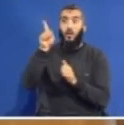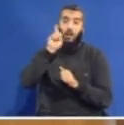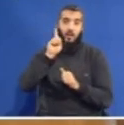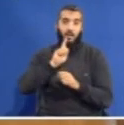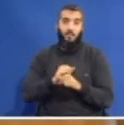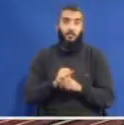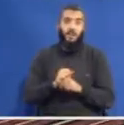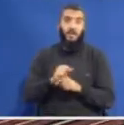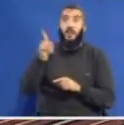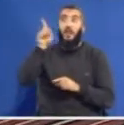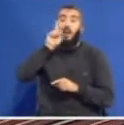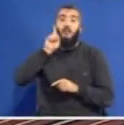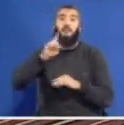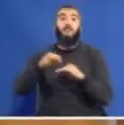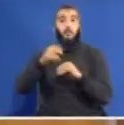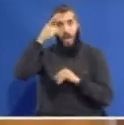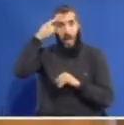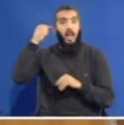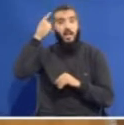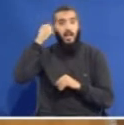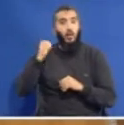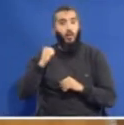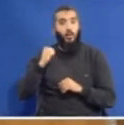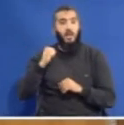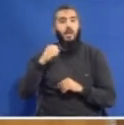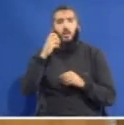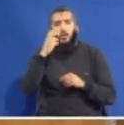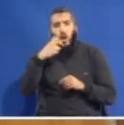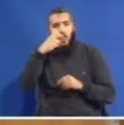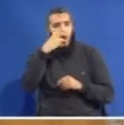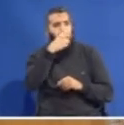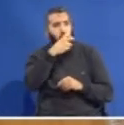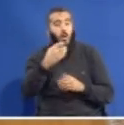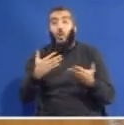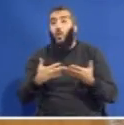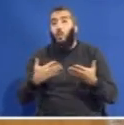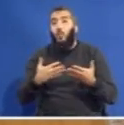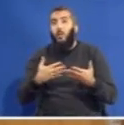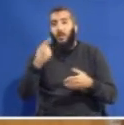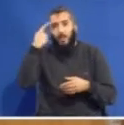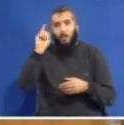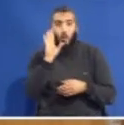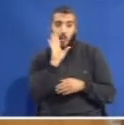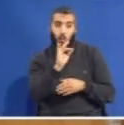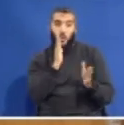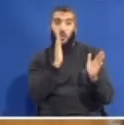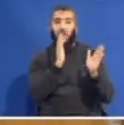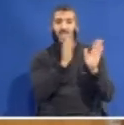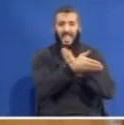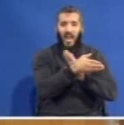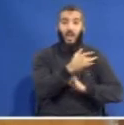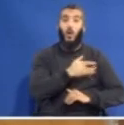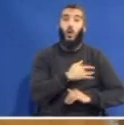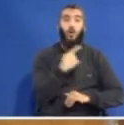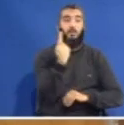فالزوجة الحكيمة هي اللي تبحث عن السبل والأسباب اللي تحتل بها قلب العجوز، هذه قلب